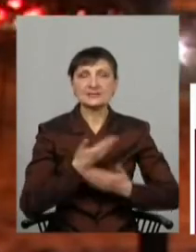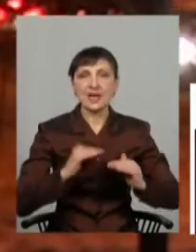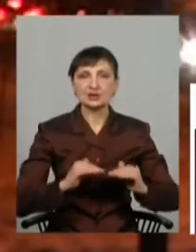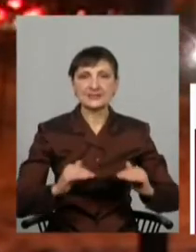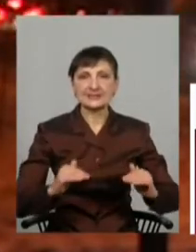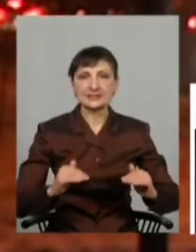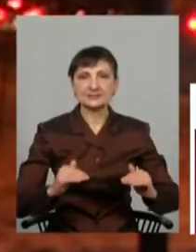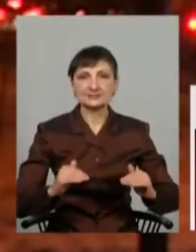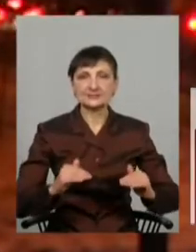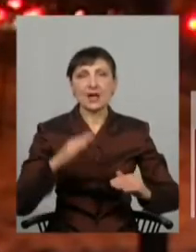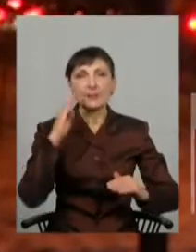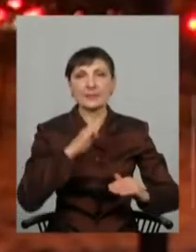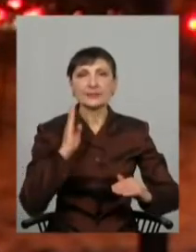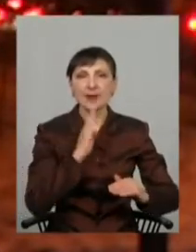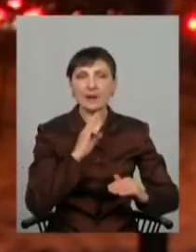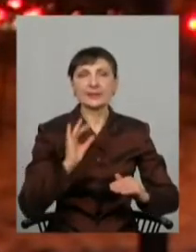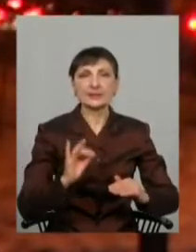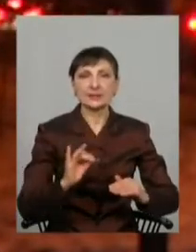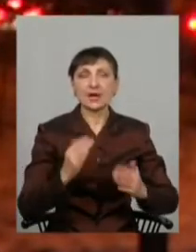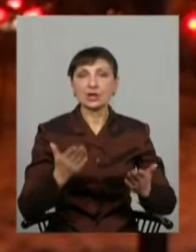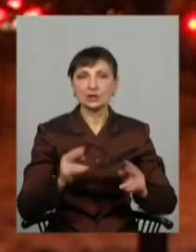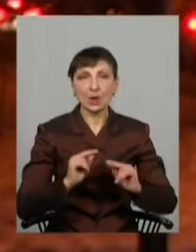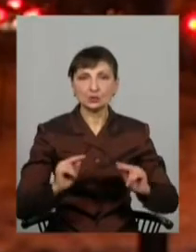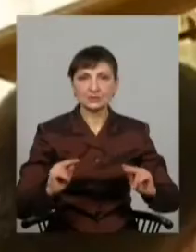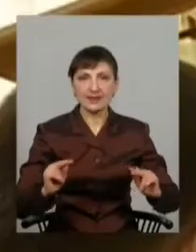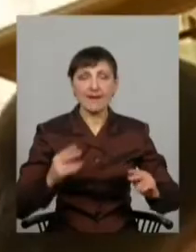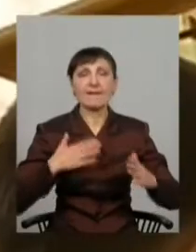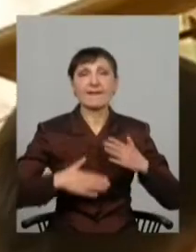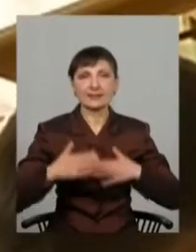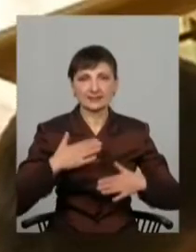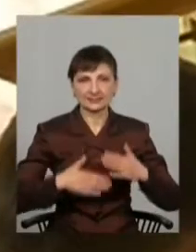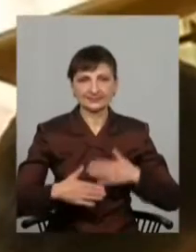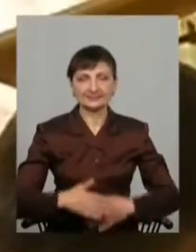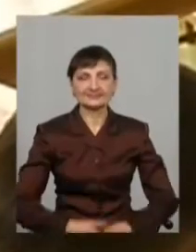дети, родители и, конечно же, учителя рады.